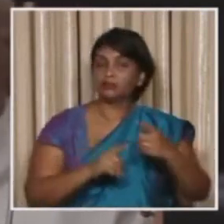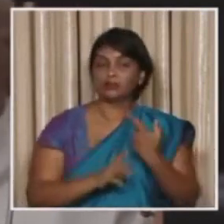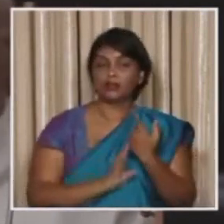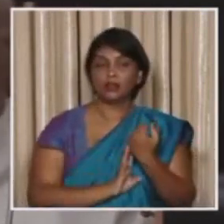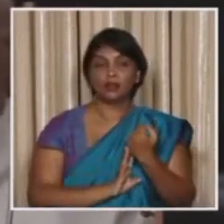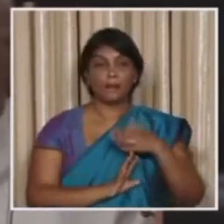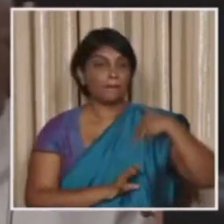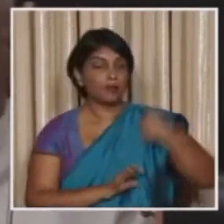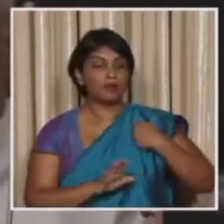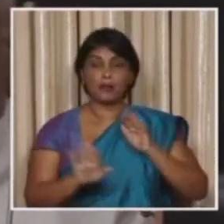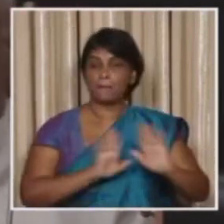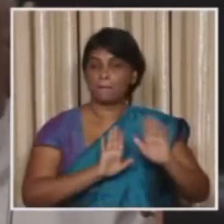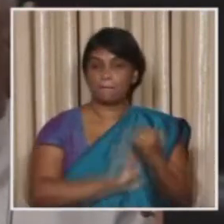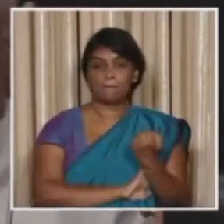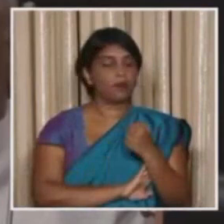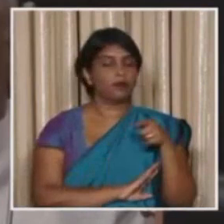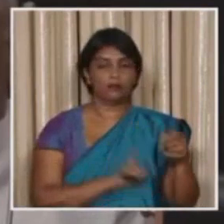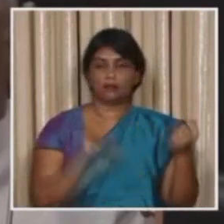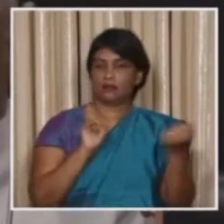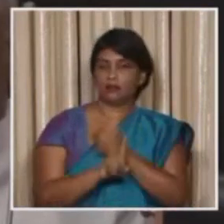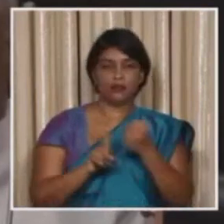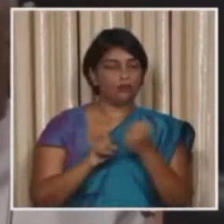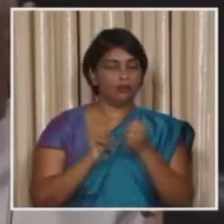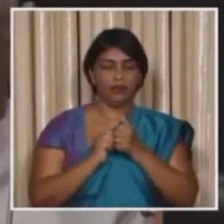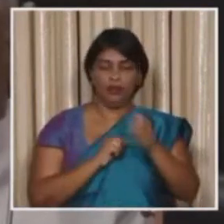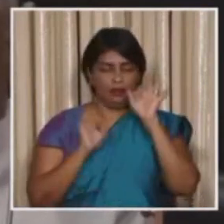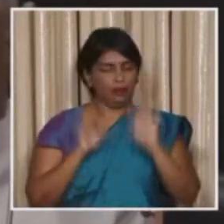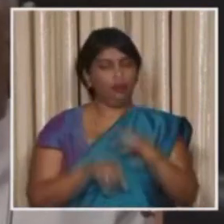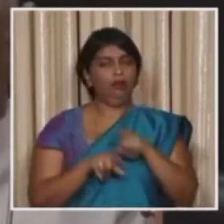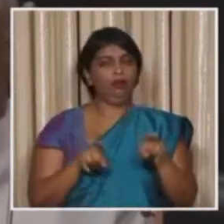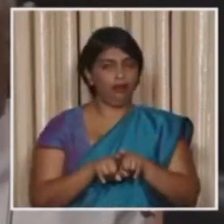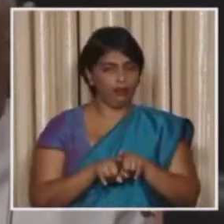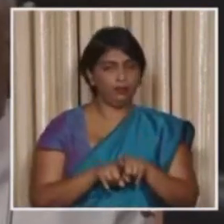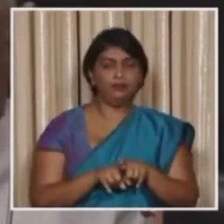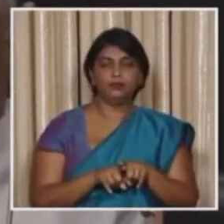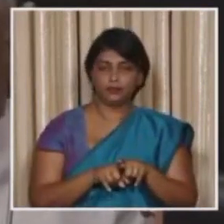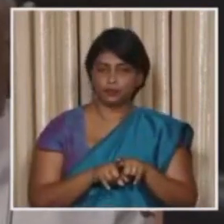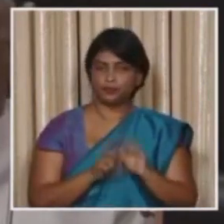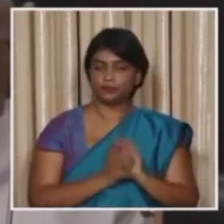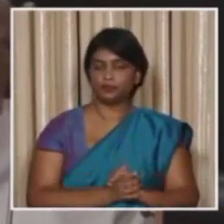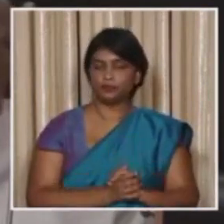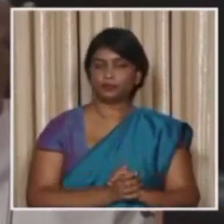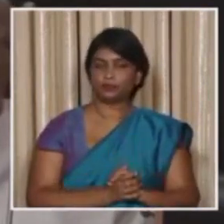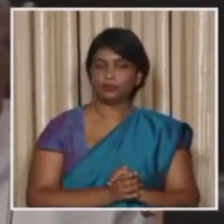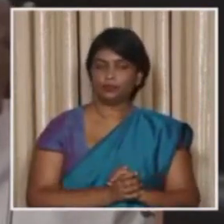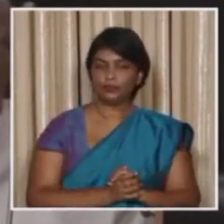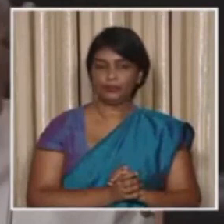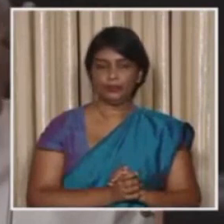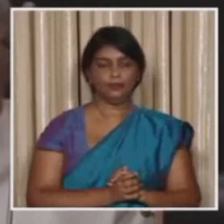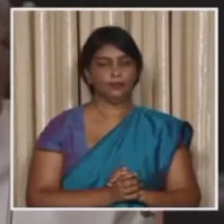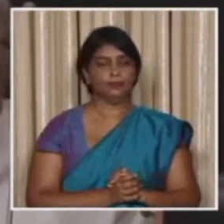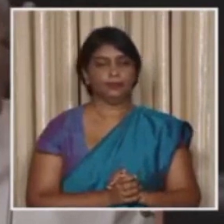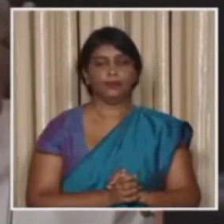හා පරිපාලන බලතලවලට කිසිදු බලපෑමක් හෝ සිදු නොවීම. Formulation of national policy on a provincial list